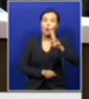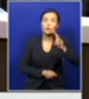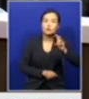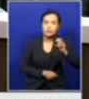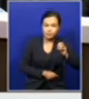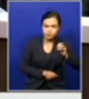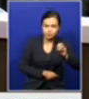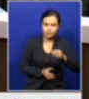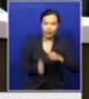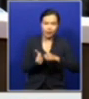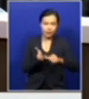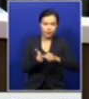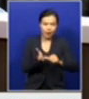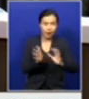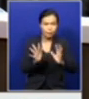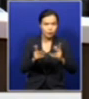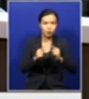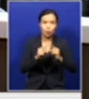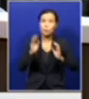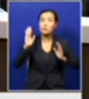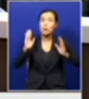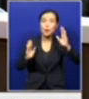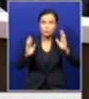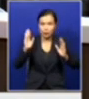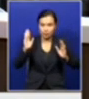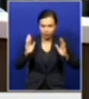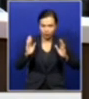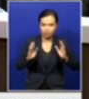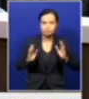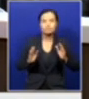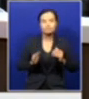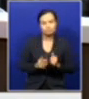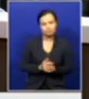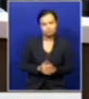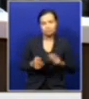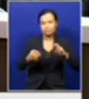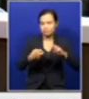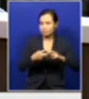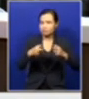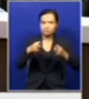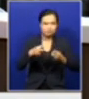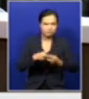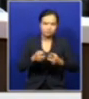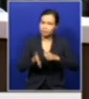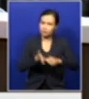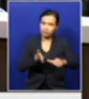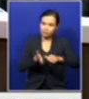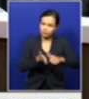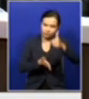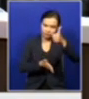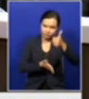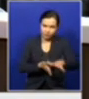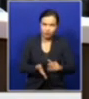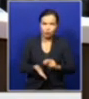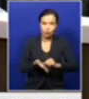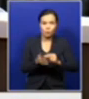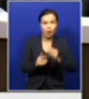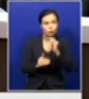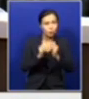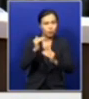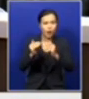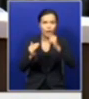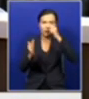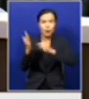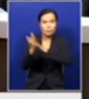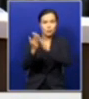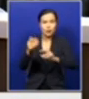ไม่แก้รัฐธรรมนูญให้เป็นประชาธิปไตยเราจะไม่สามารถแก้ปัญหาและไม่สามารถพาประเทศออกจากวิกฤต